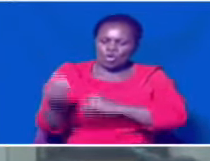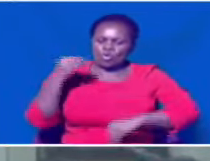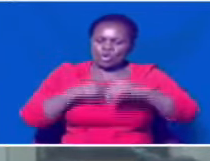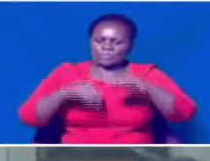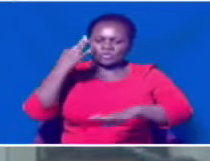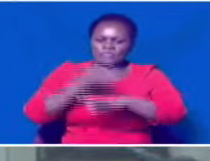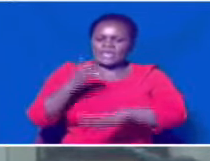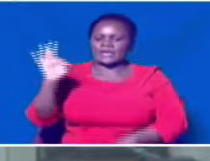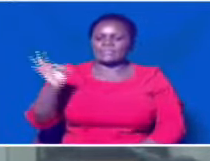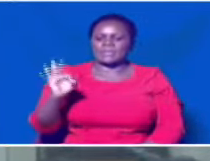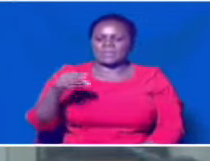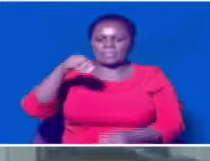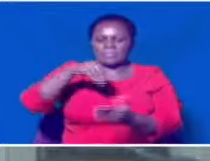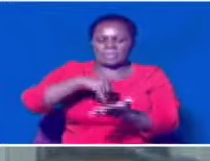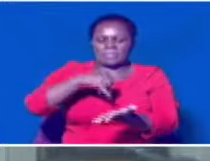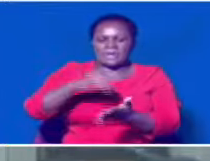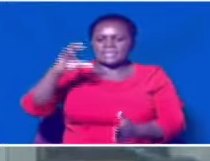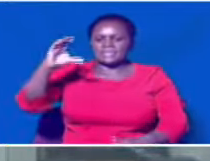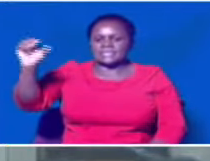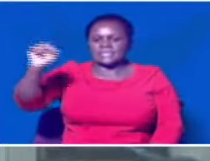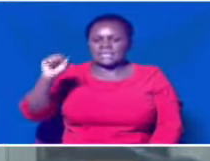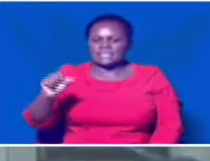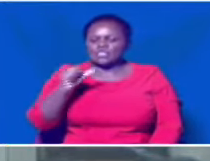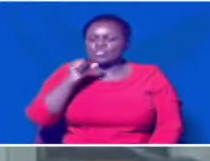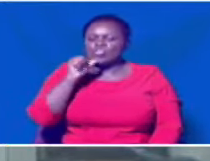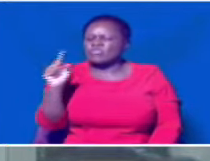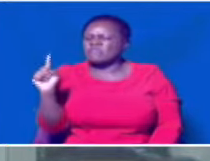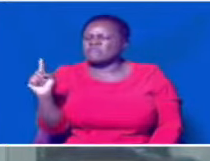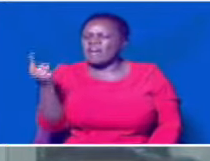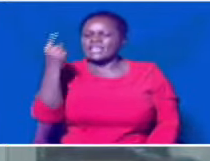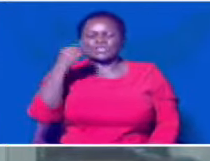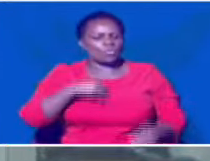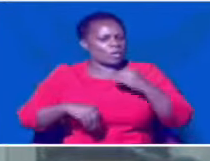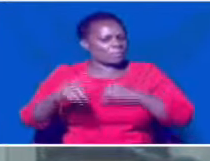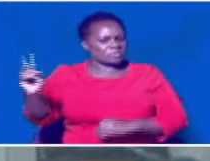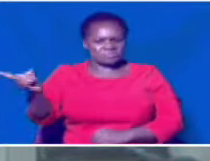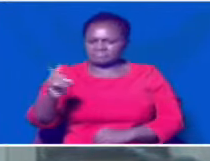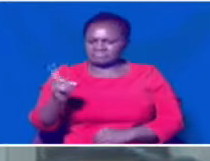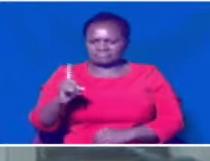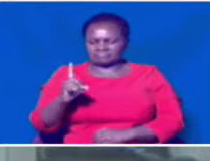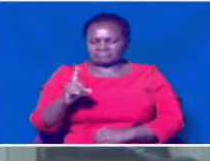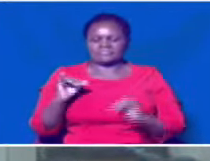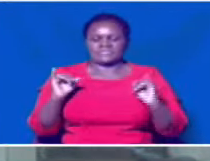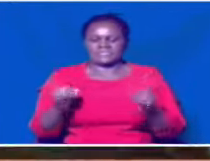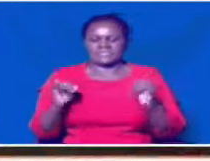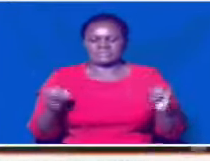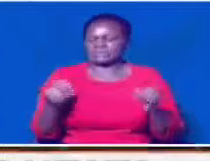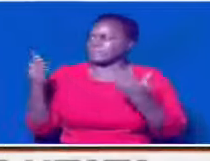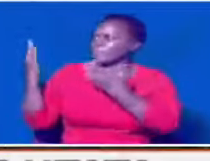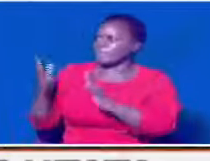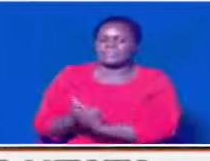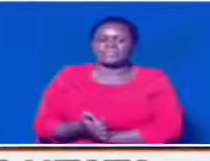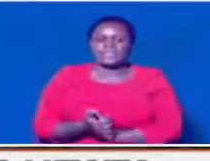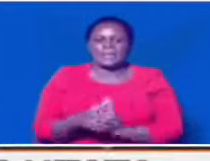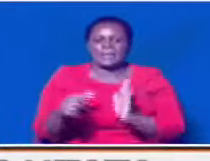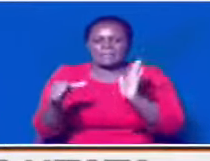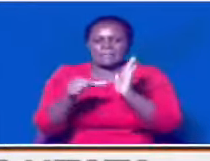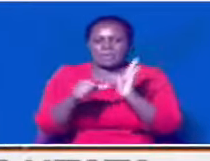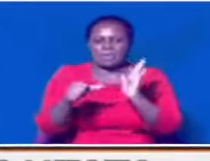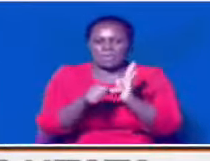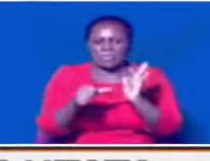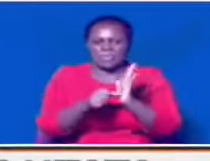gushi inayohusishwa na Linturi sio kashfa yake ya kwanza. Hii hapa taarifa yake. Neno utata ni